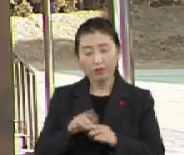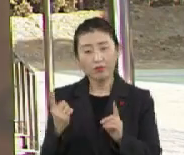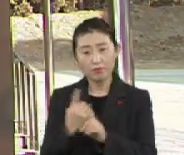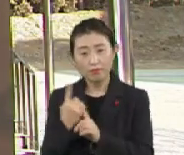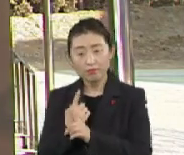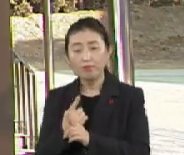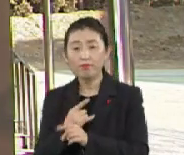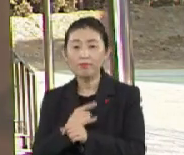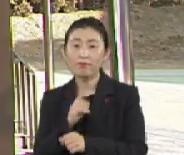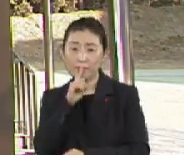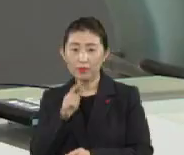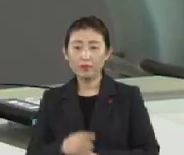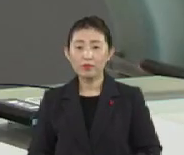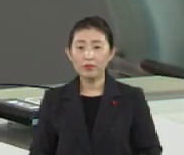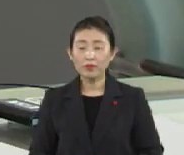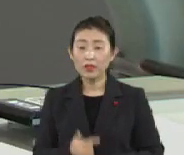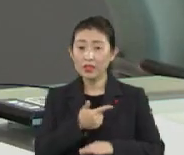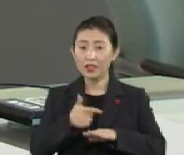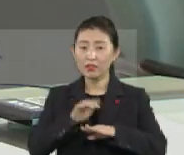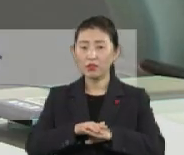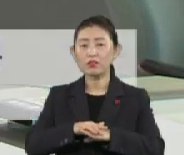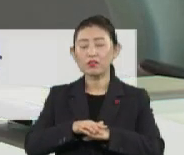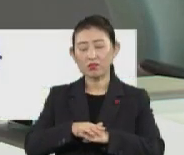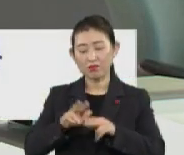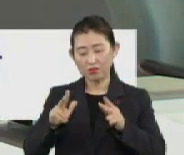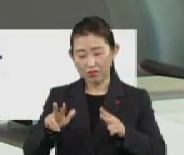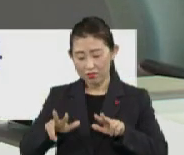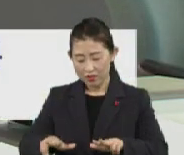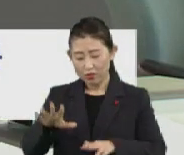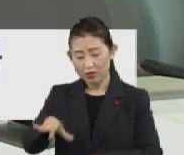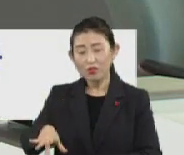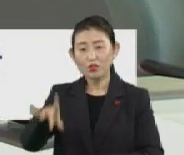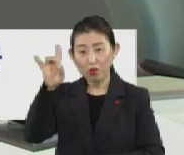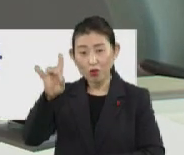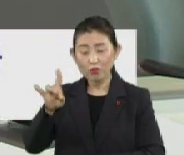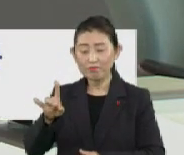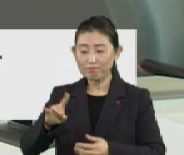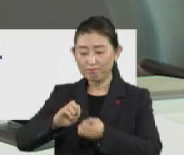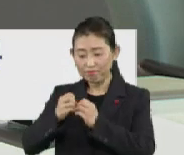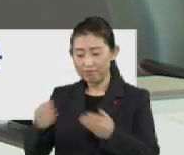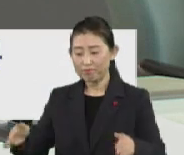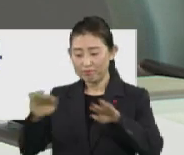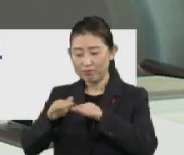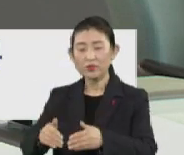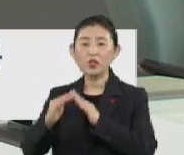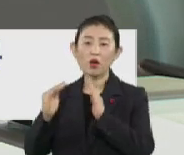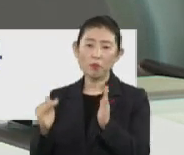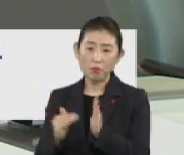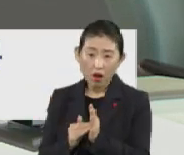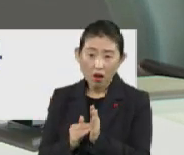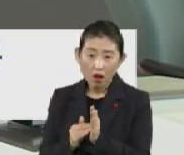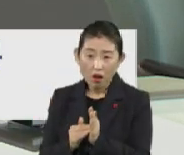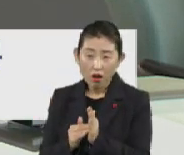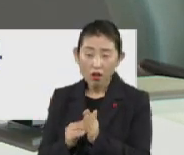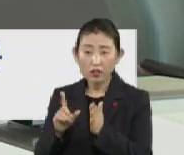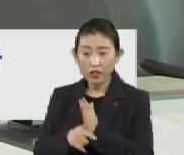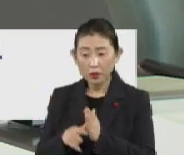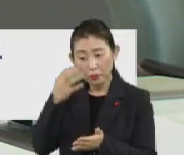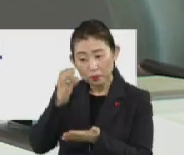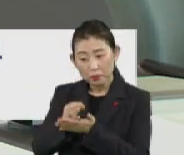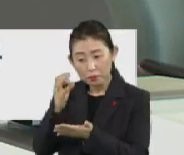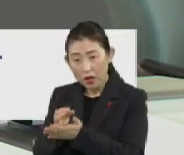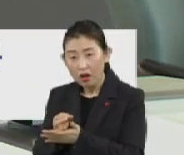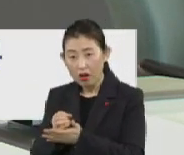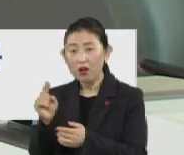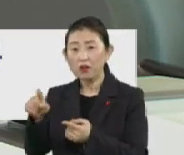입장입니다. 저희가 대전에서 최초로 설치를 하다 보니까 그 과정에서 저희가 놓쳤던 부분,